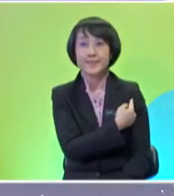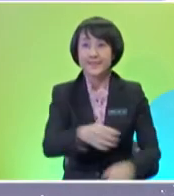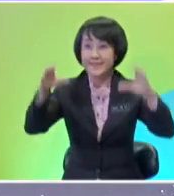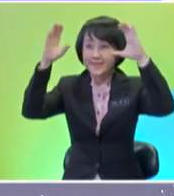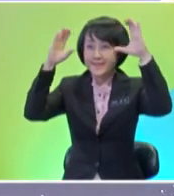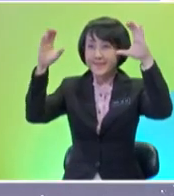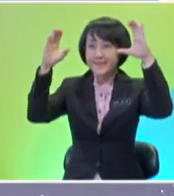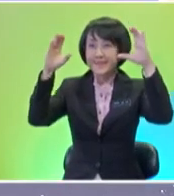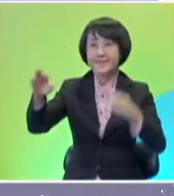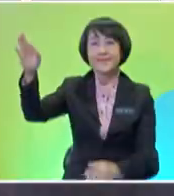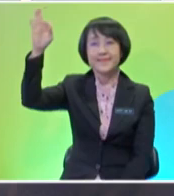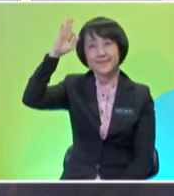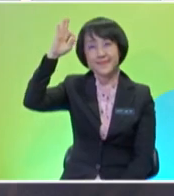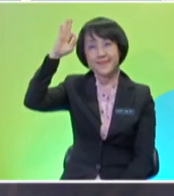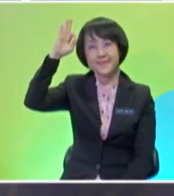cikgufah